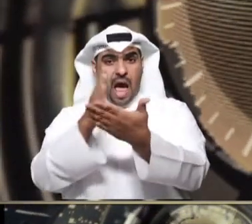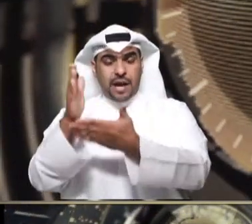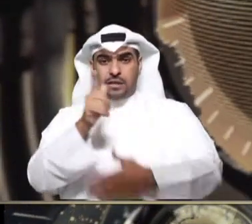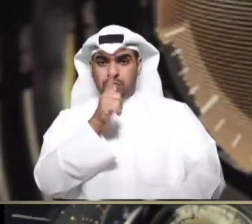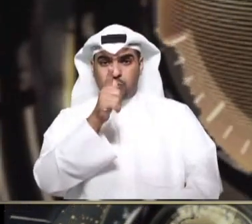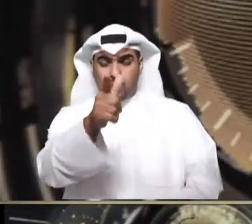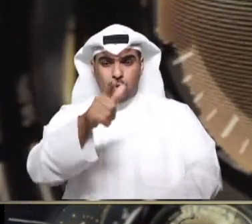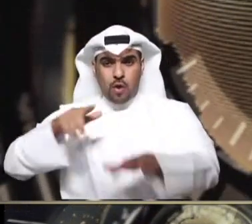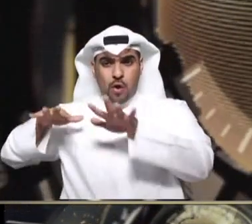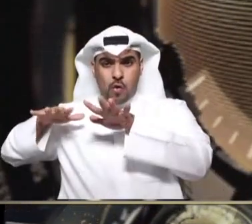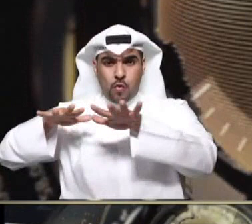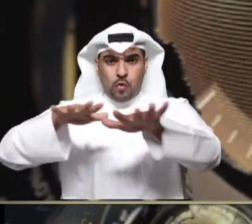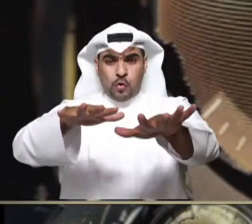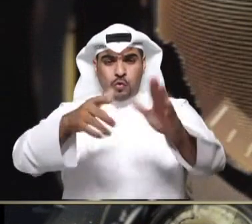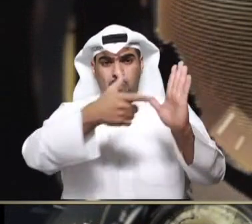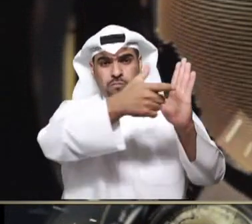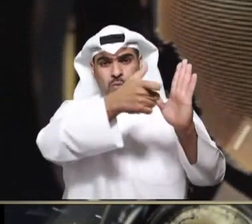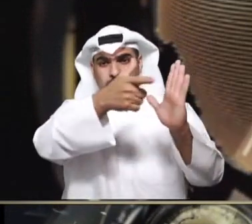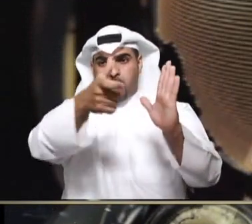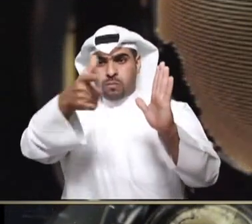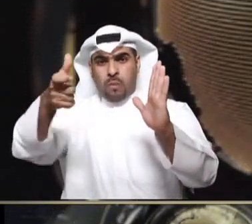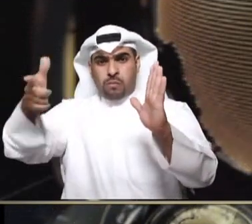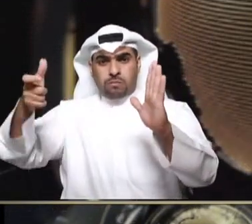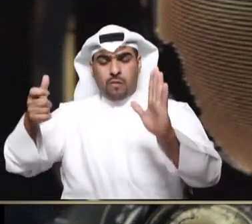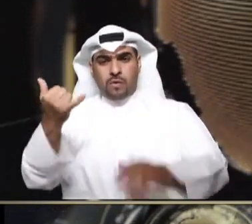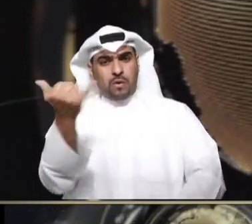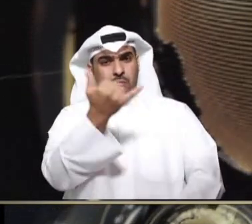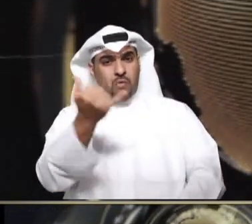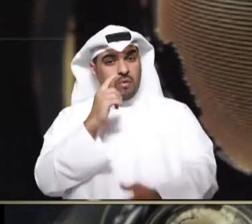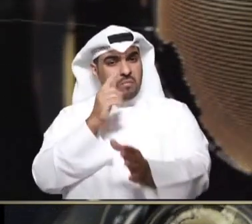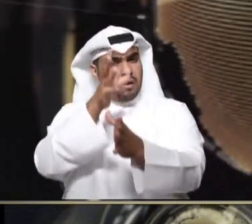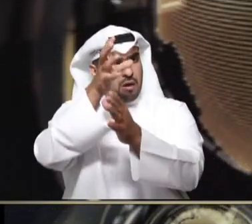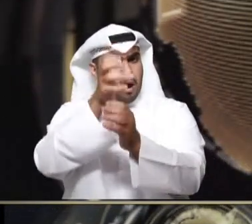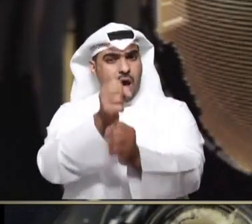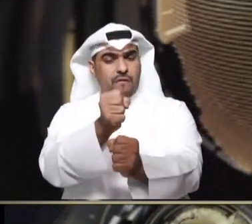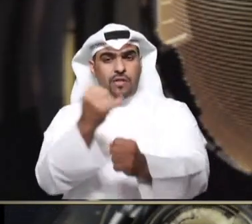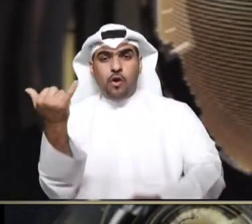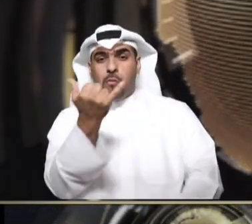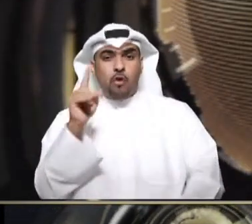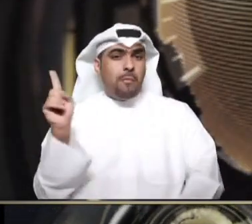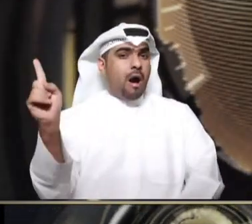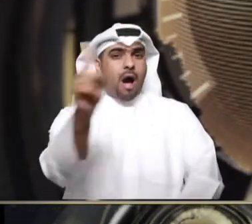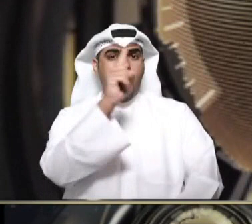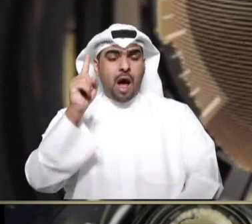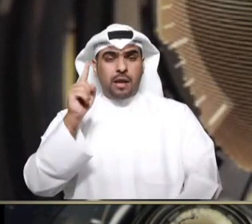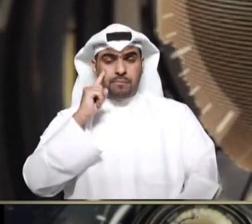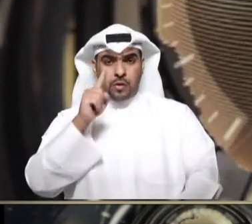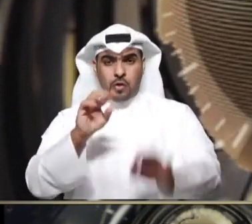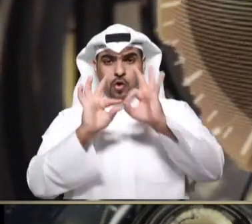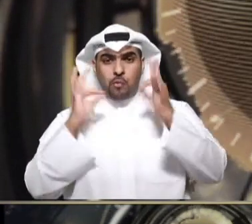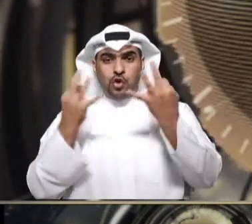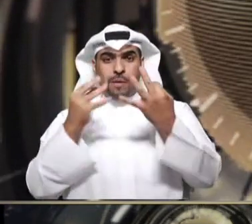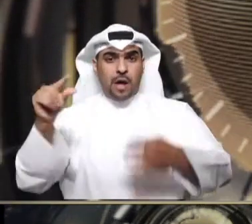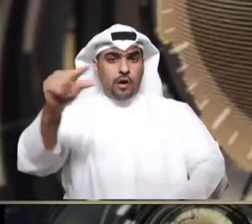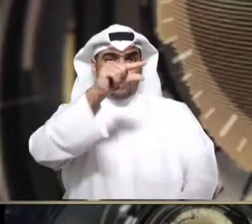البشرية واستقرار العالم تؤكد على ضرورة تكثيف الجهود الدولية لوأد هذه الظاهرة